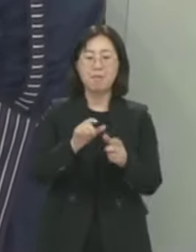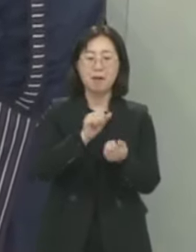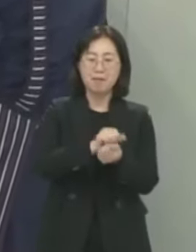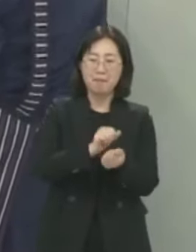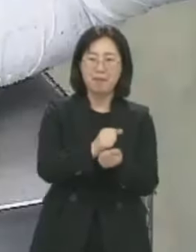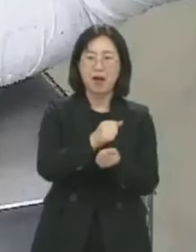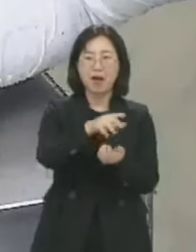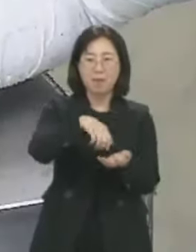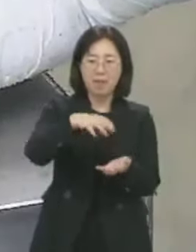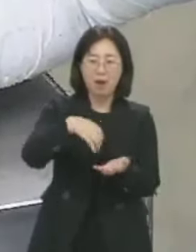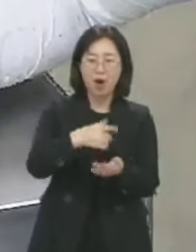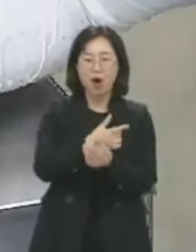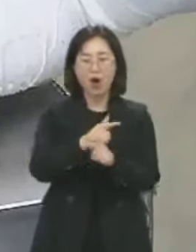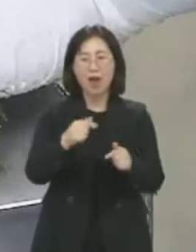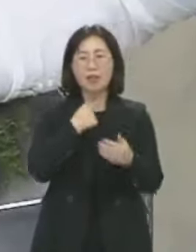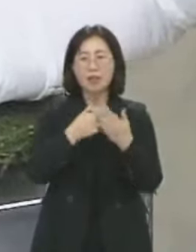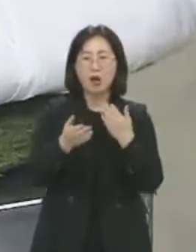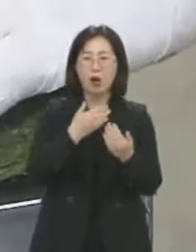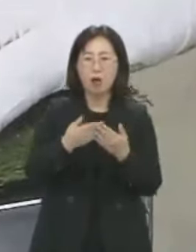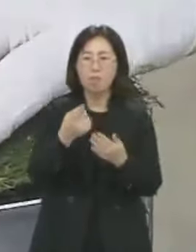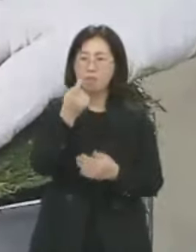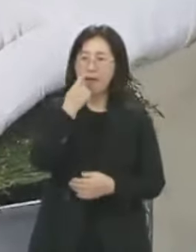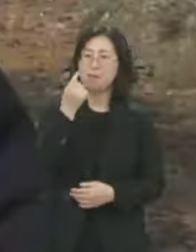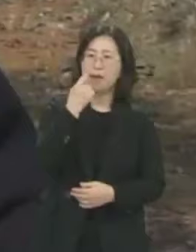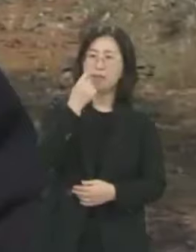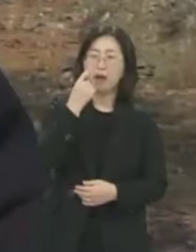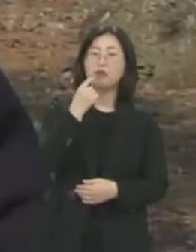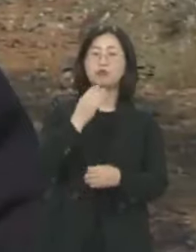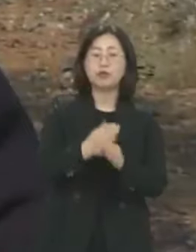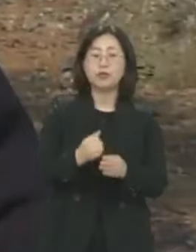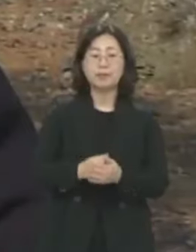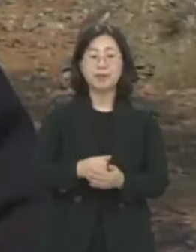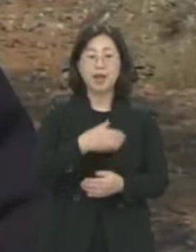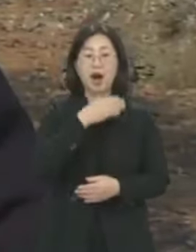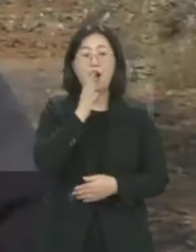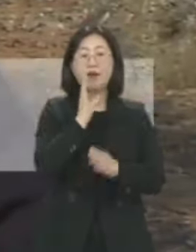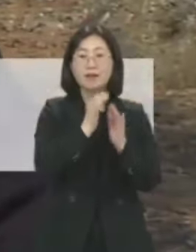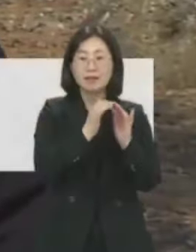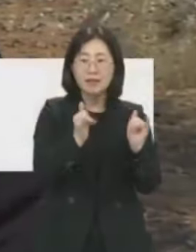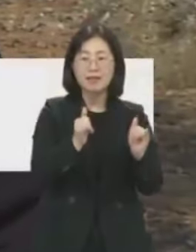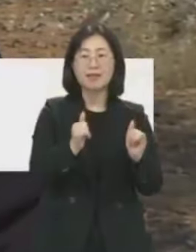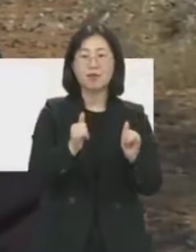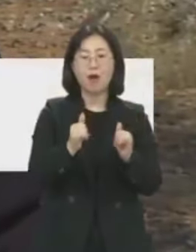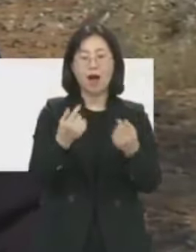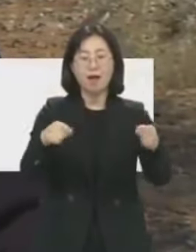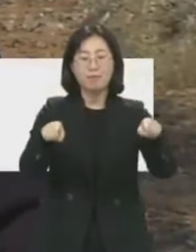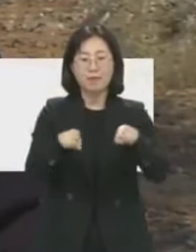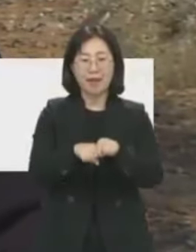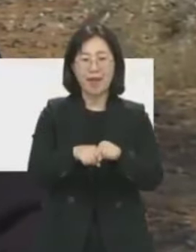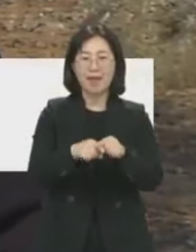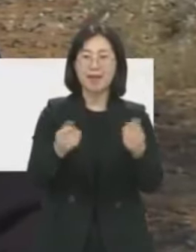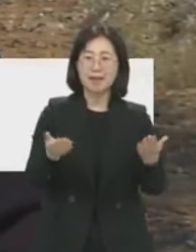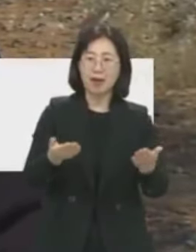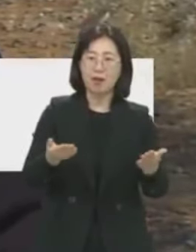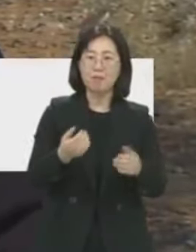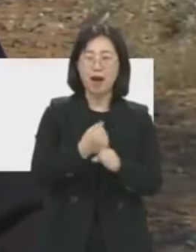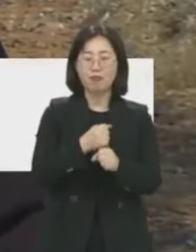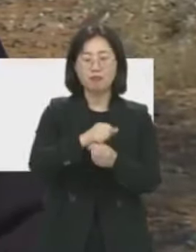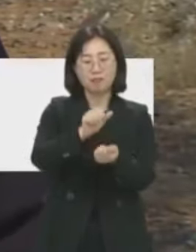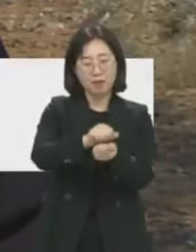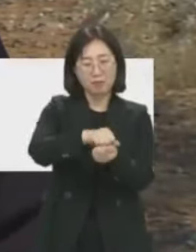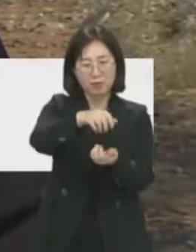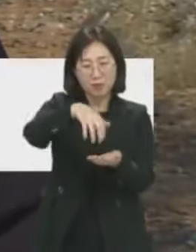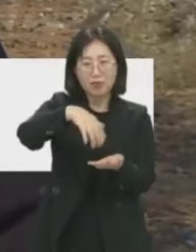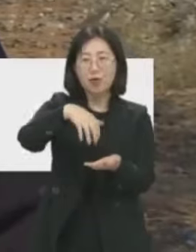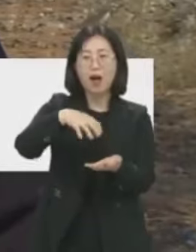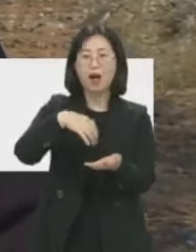가공 등 어업 노하우를 전수받고 있습니다. 마을 어르신분들하고 같이 공동작업도 하고 또 회줄도 나가고